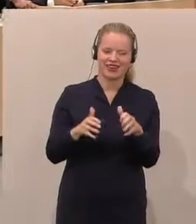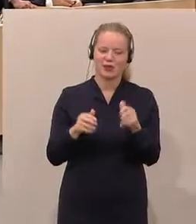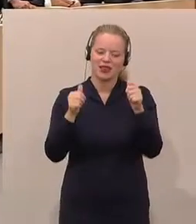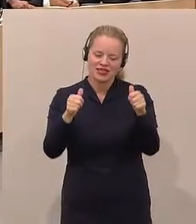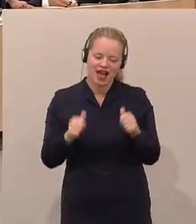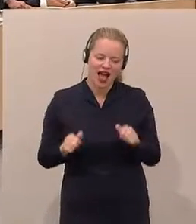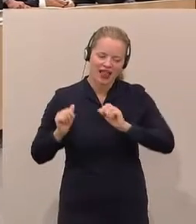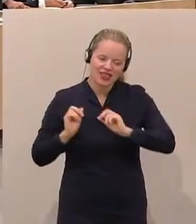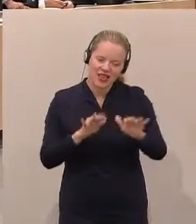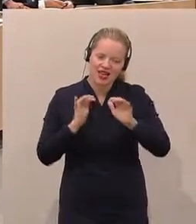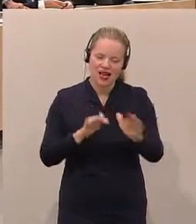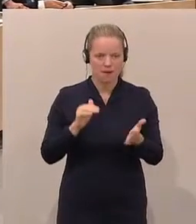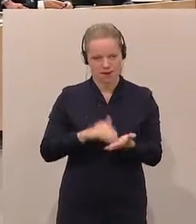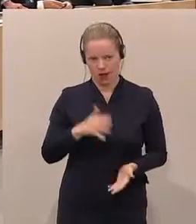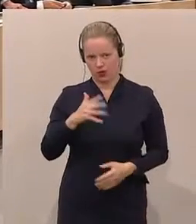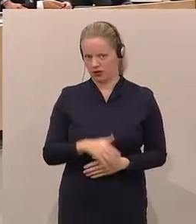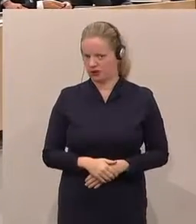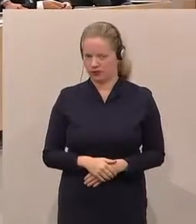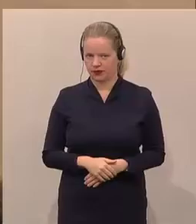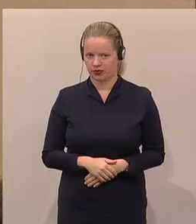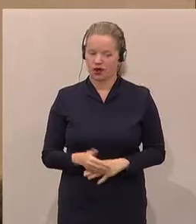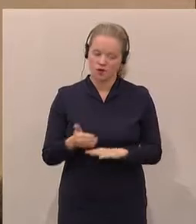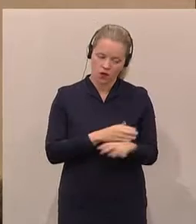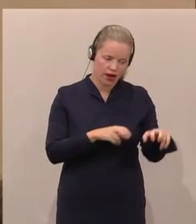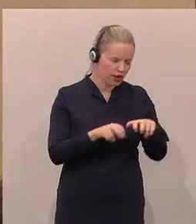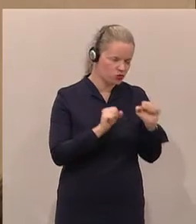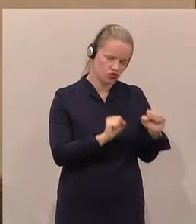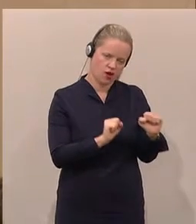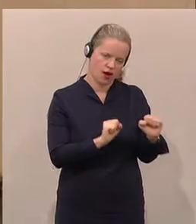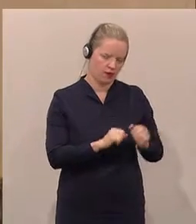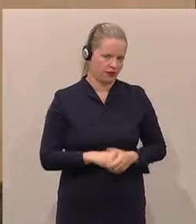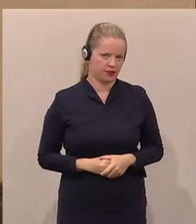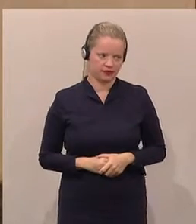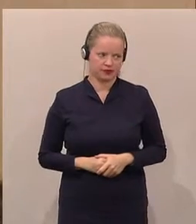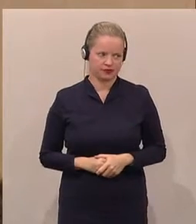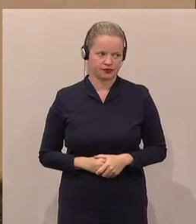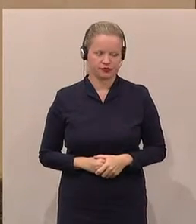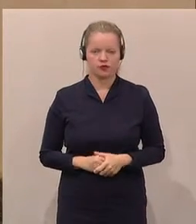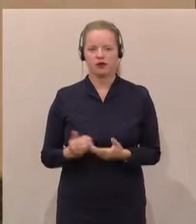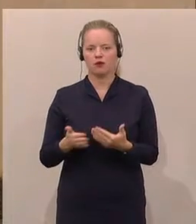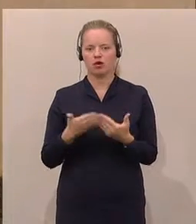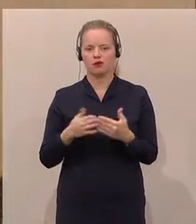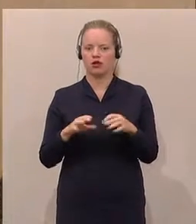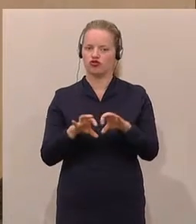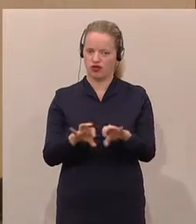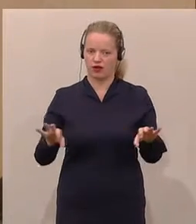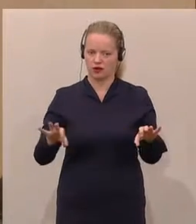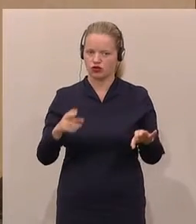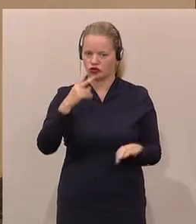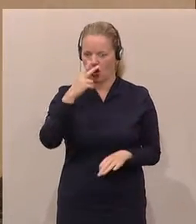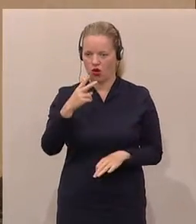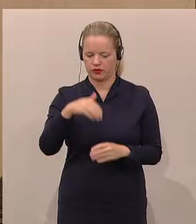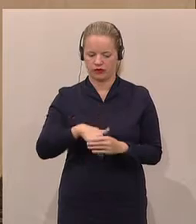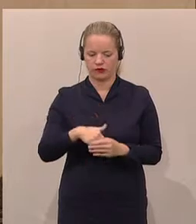Inseraten zu beeinflussen, so wie das vergangene Regierungen nachweislich getan haben. Und wenn man sich nur den Standard ansieht, der